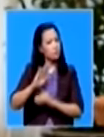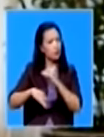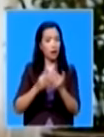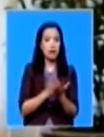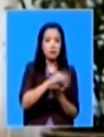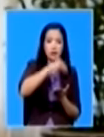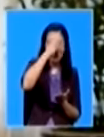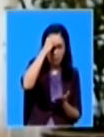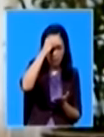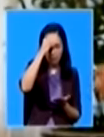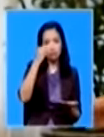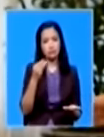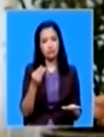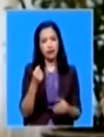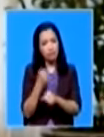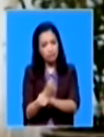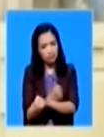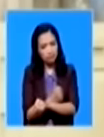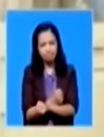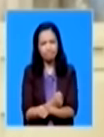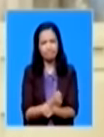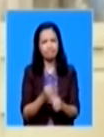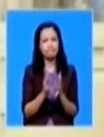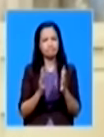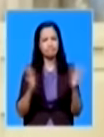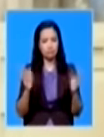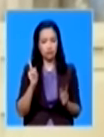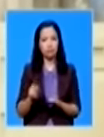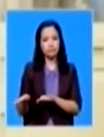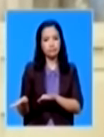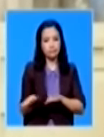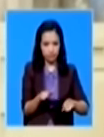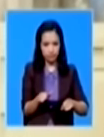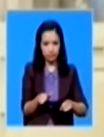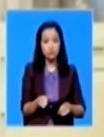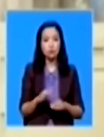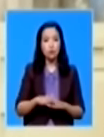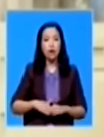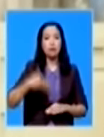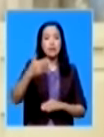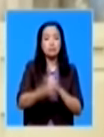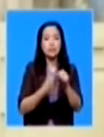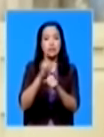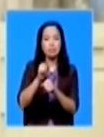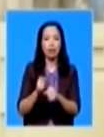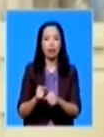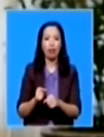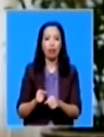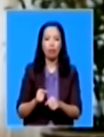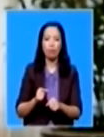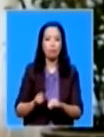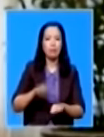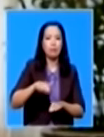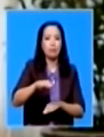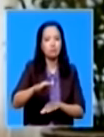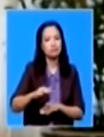าเรื่องการแรงงานเยอะแยะหมดเลยต้องเตรียมการให้พร้อมนะไม่งั้น20ปีข้างหน้าเราเดินไม่ได้นะ แล้วอะไรจะเป็น new